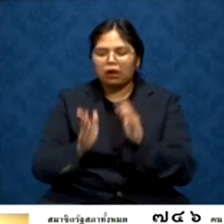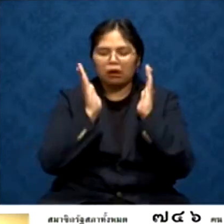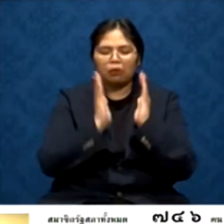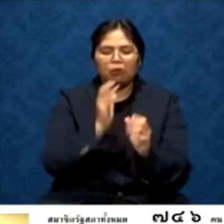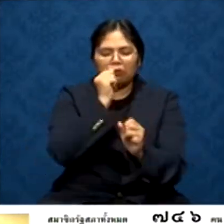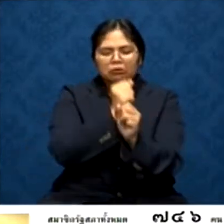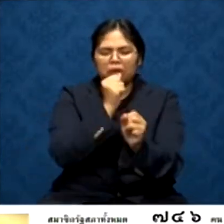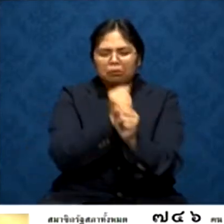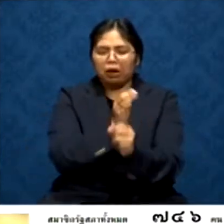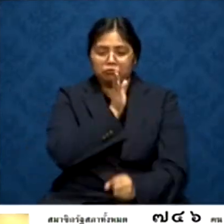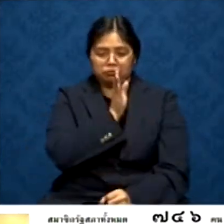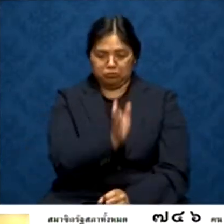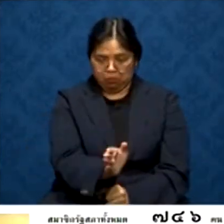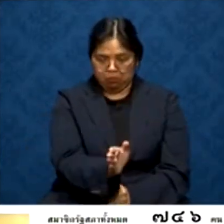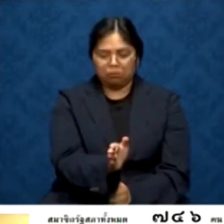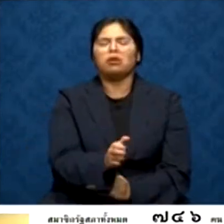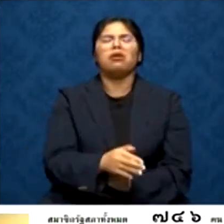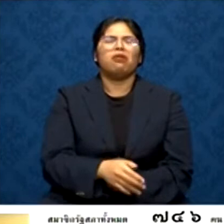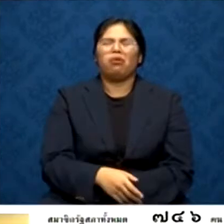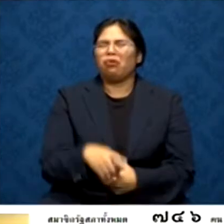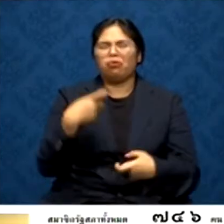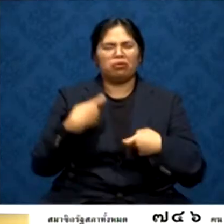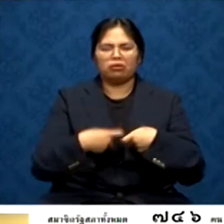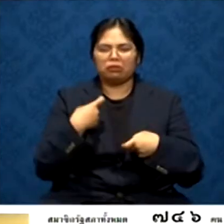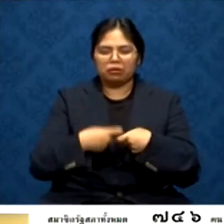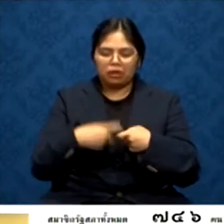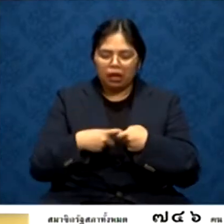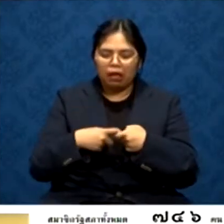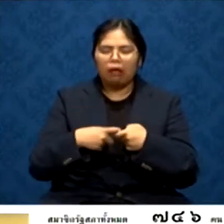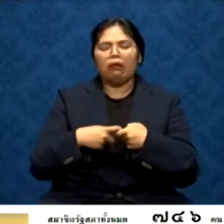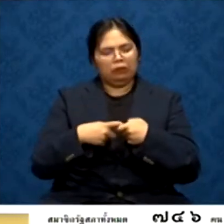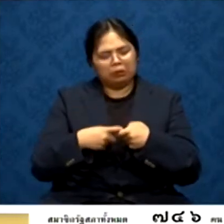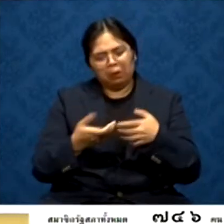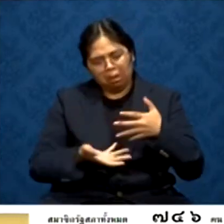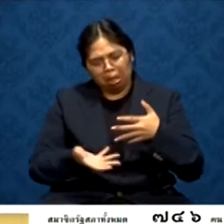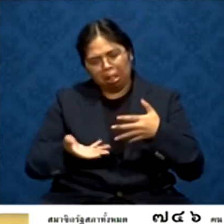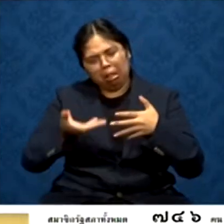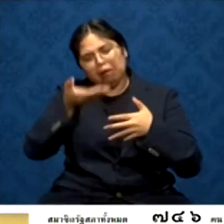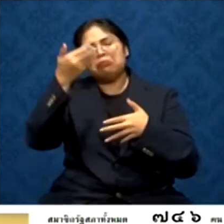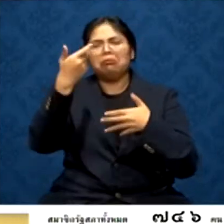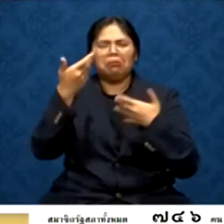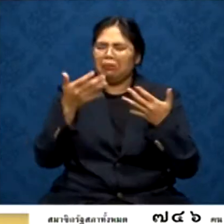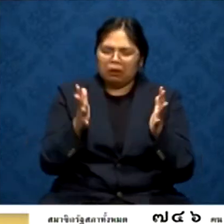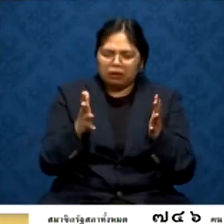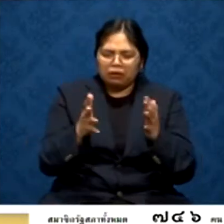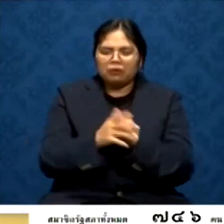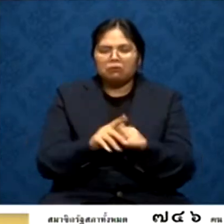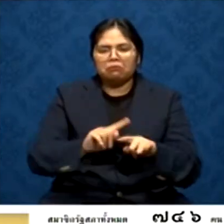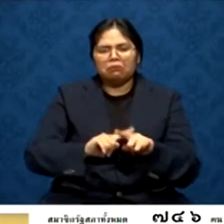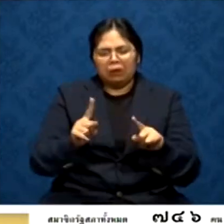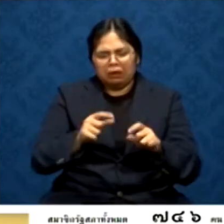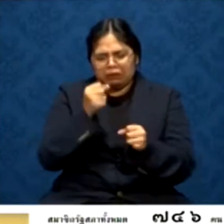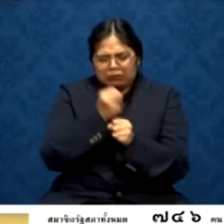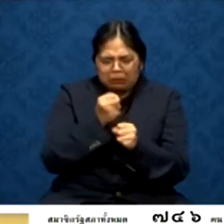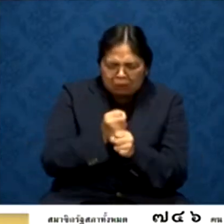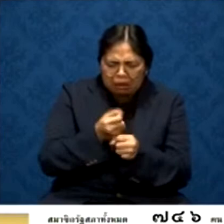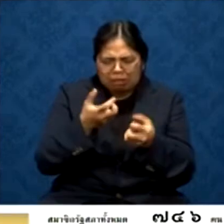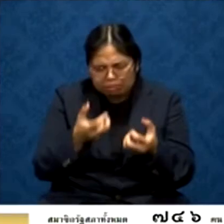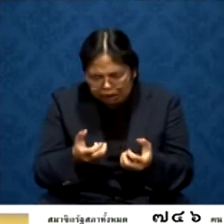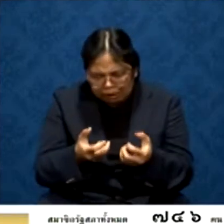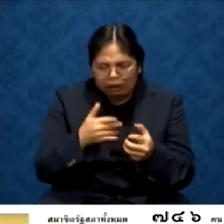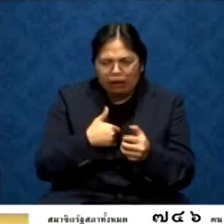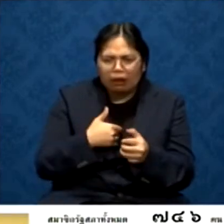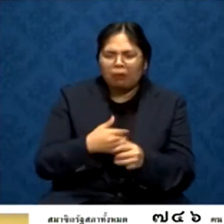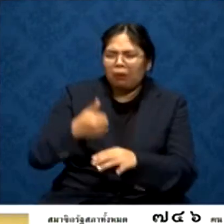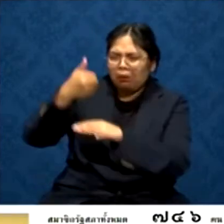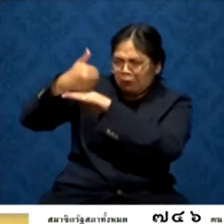น้าที่ตรงไปตรงมายากเหลือเกินที่จะเจริญก้าวหน้าแม้จะยอมกัดฟันก้มหน้าก้มตาทำงานหนักหวังว่าผู้บัง